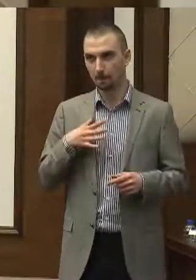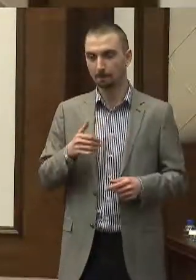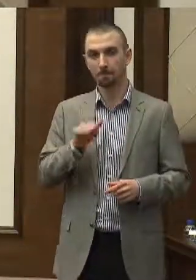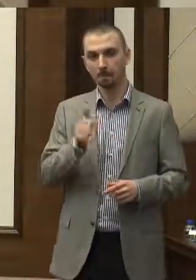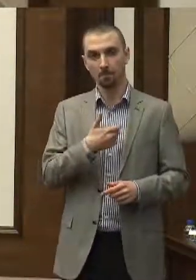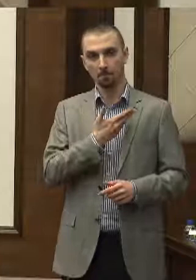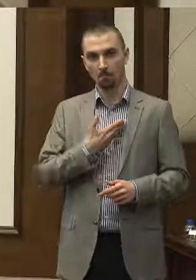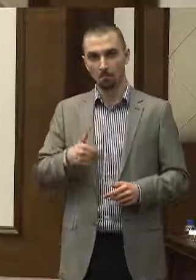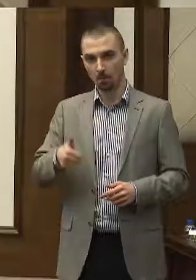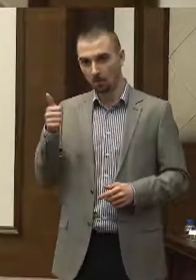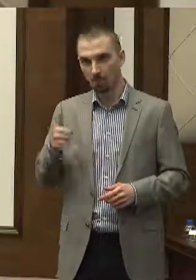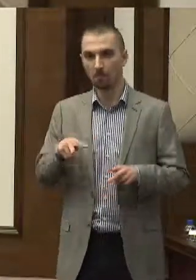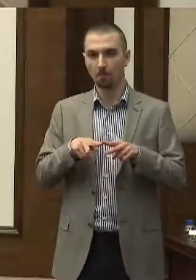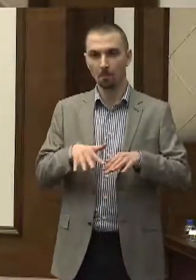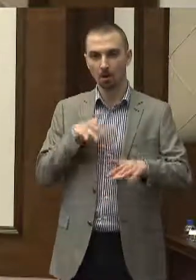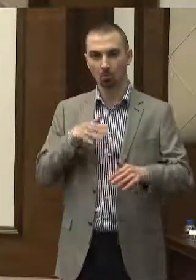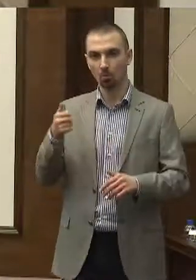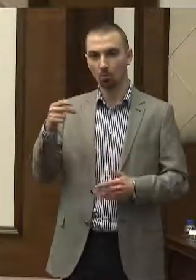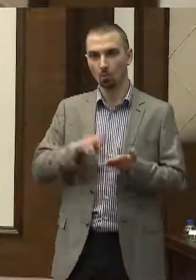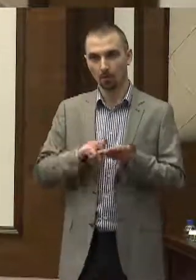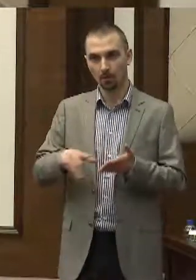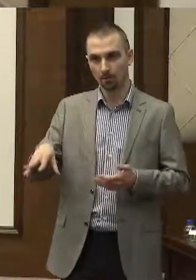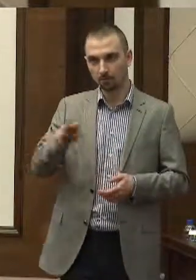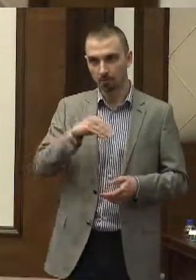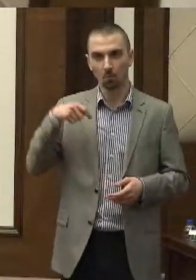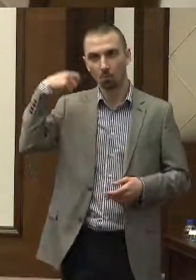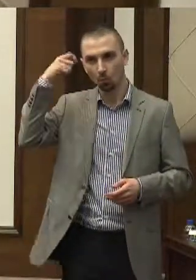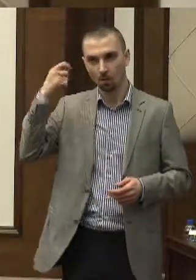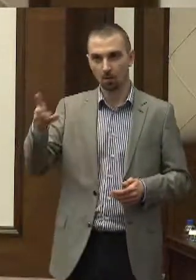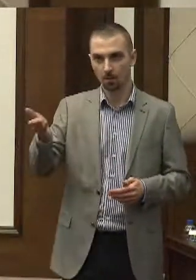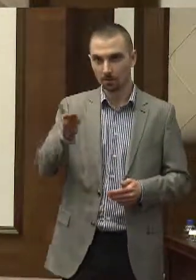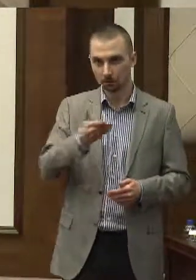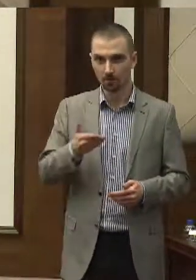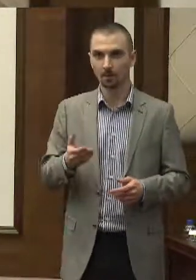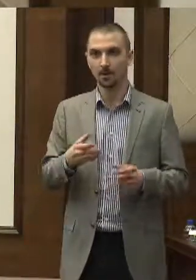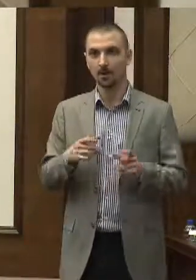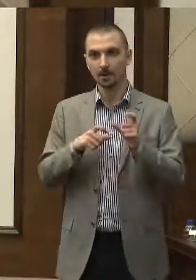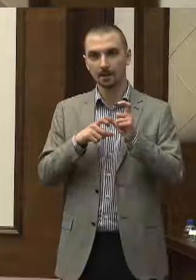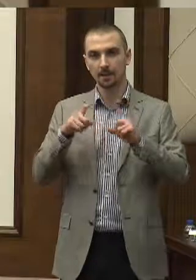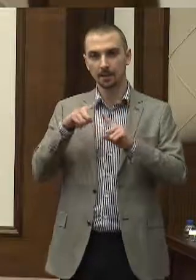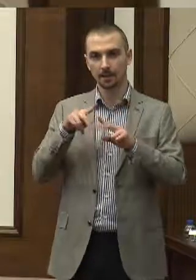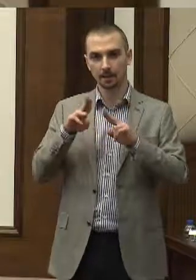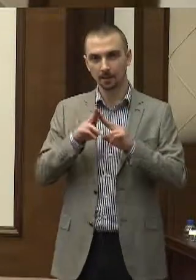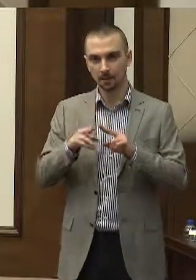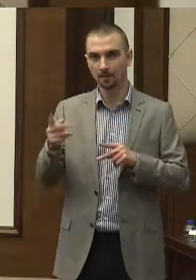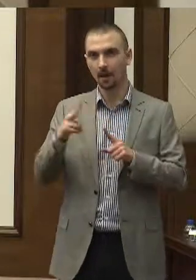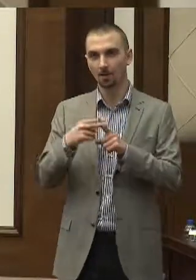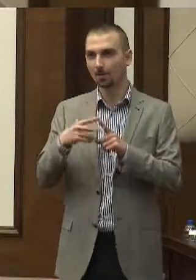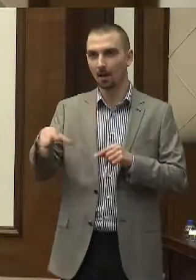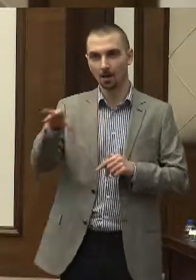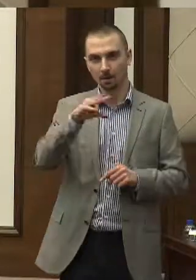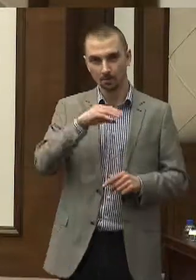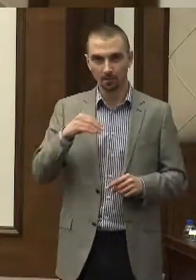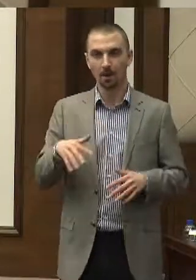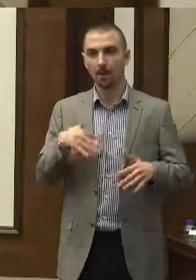Başkanım, değerli meclis üyesi arkadaşlarım, sevgili muhtarlar, sivil toplum örgütünün değerli temsilcileri ve tabii